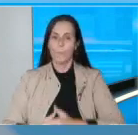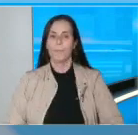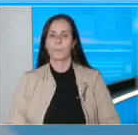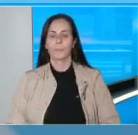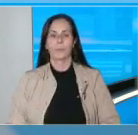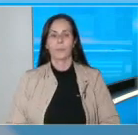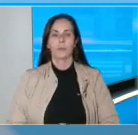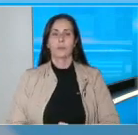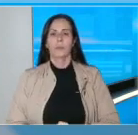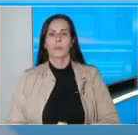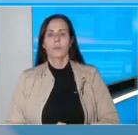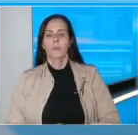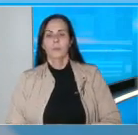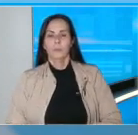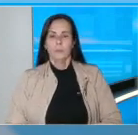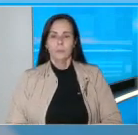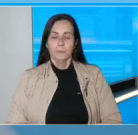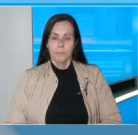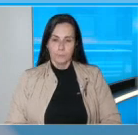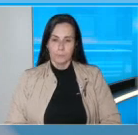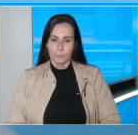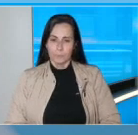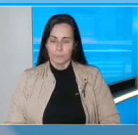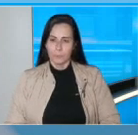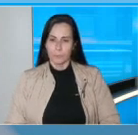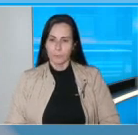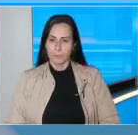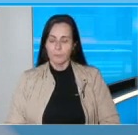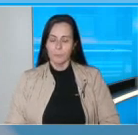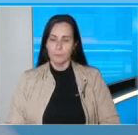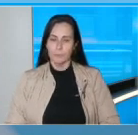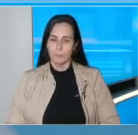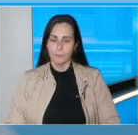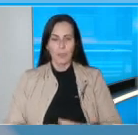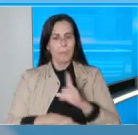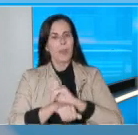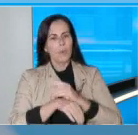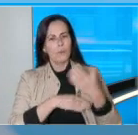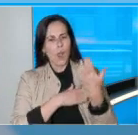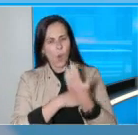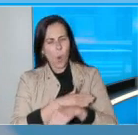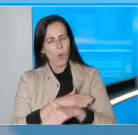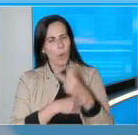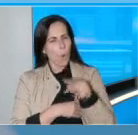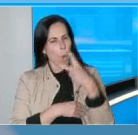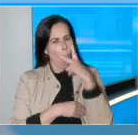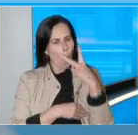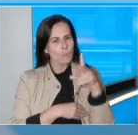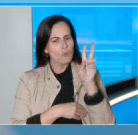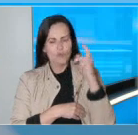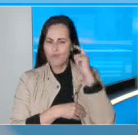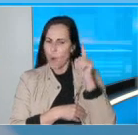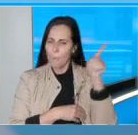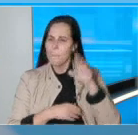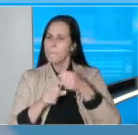שלום. אז אנחנו כל הזמן בשבועות האחרונים עוקבים אחר הדיווחים